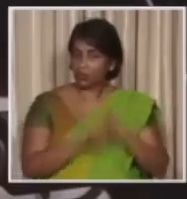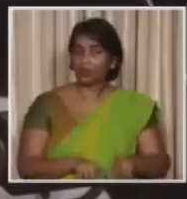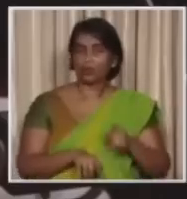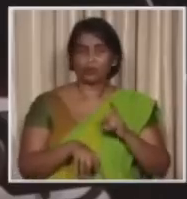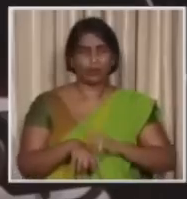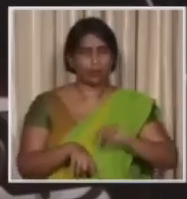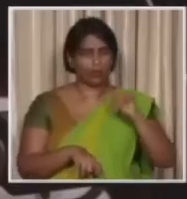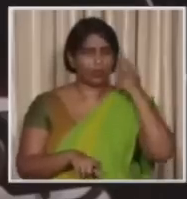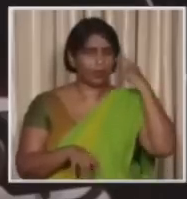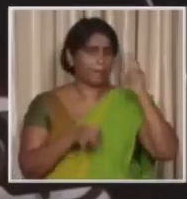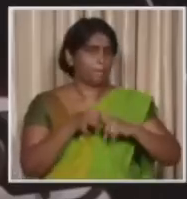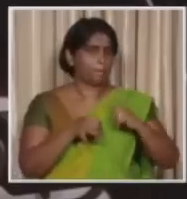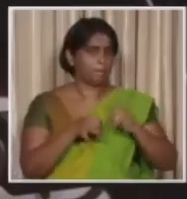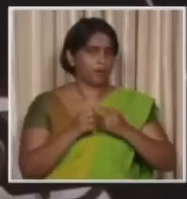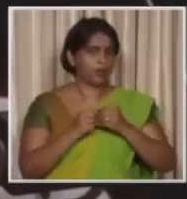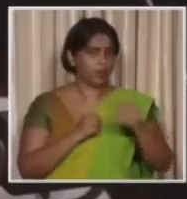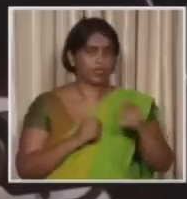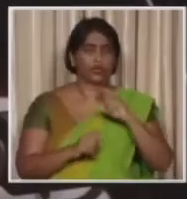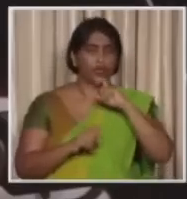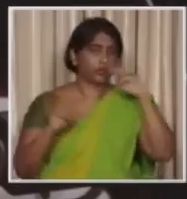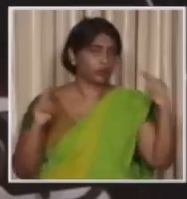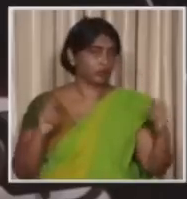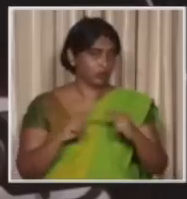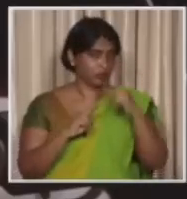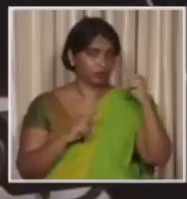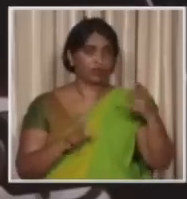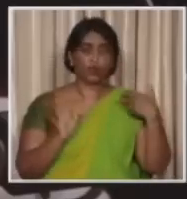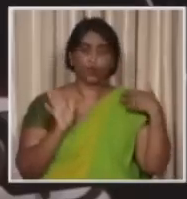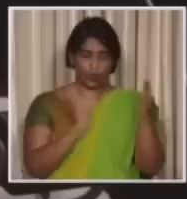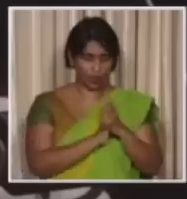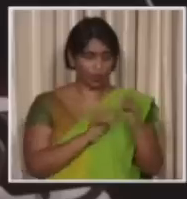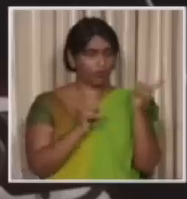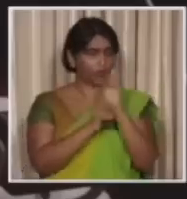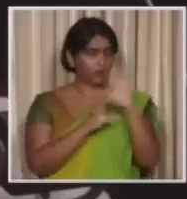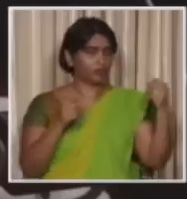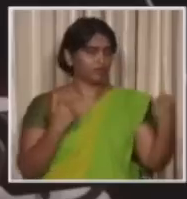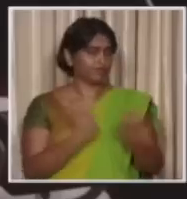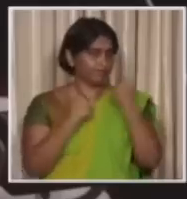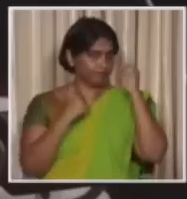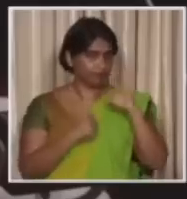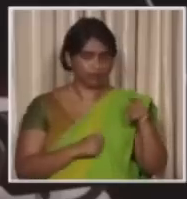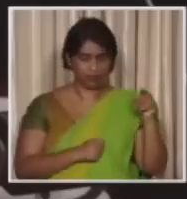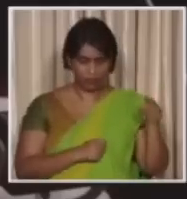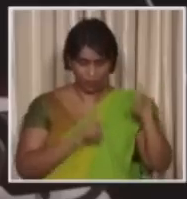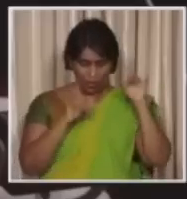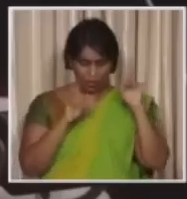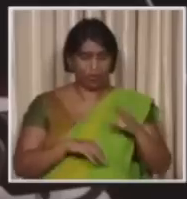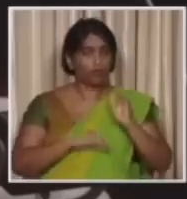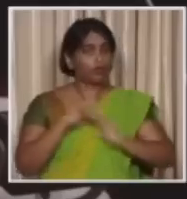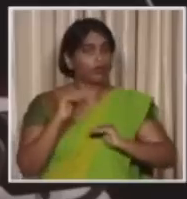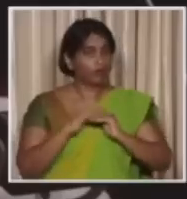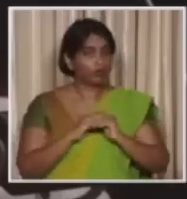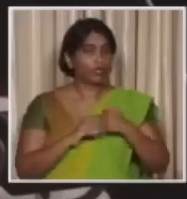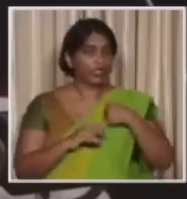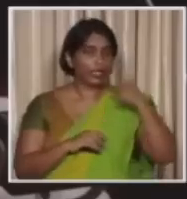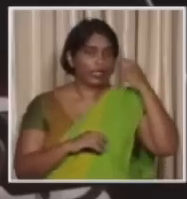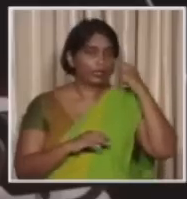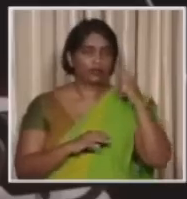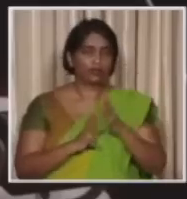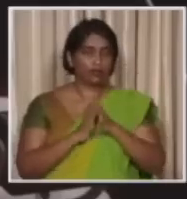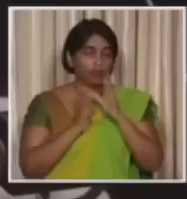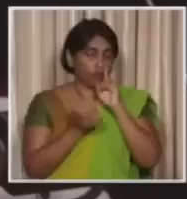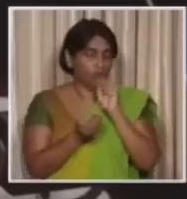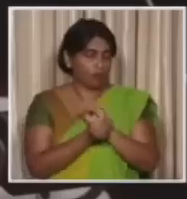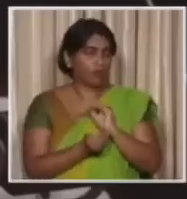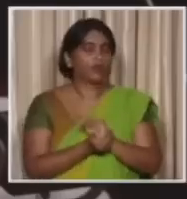අනවශ්‍ය ප්‍රශ්න ඇති කළා ශ්‍රේෂ්ඨාධිකරණය සමග ඍජු ගැටුමකට ගිහිල්ලා එවන් ක්‍රියාදාමයක් අපි හිතනවා බොහොම